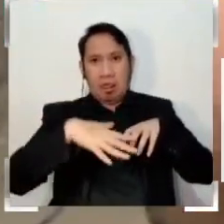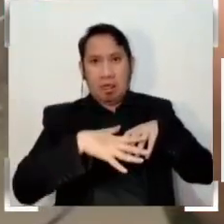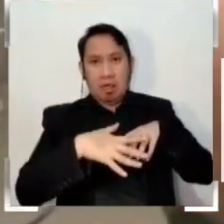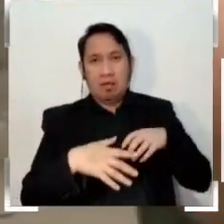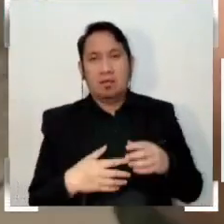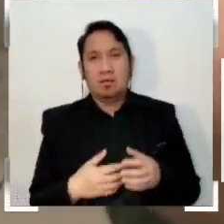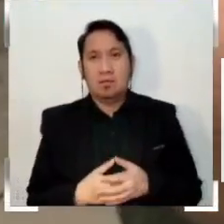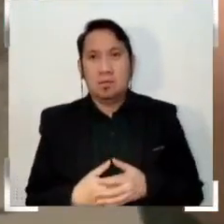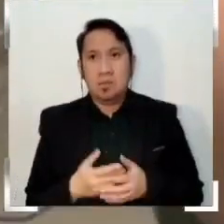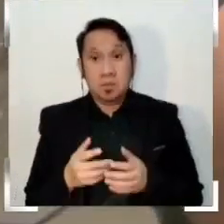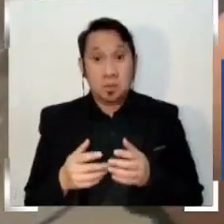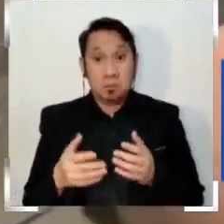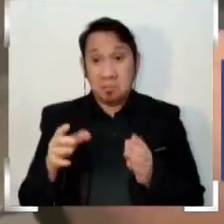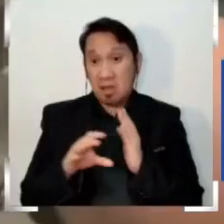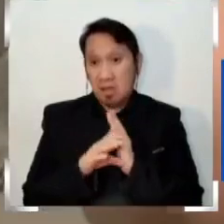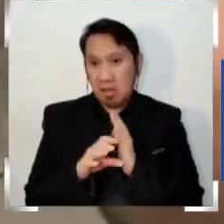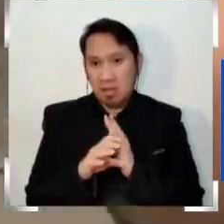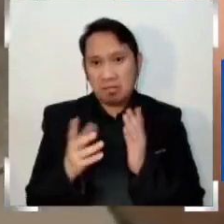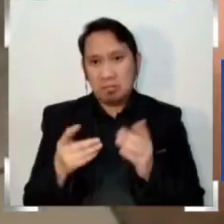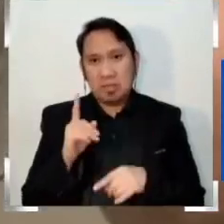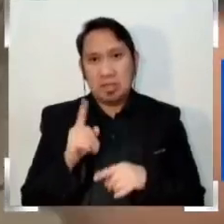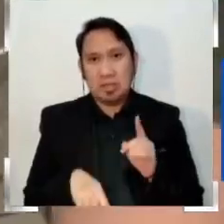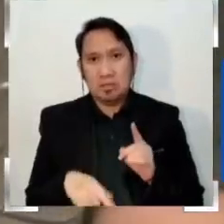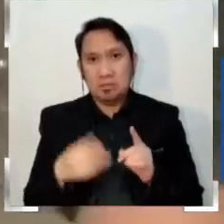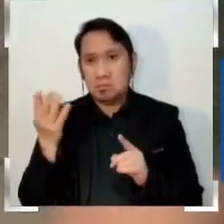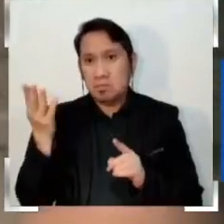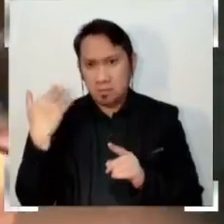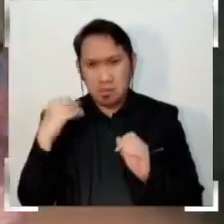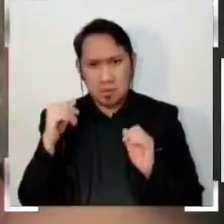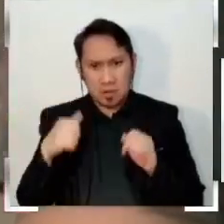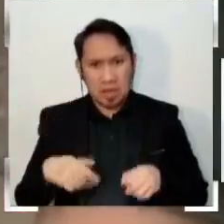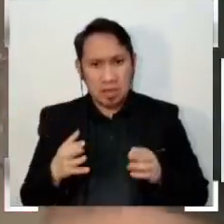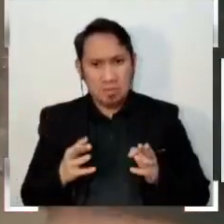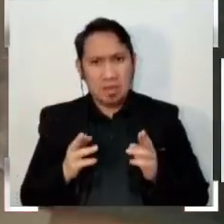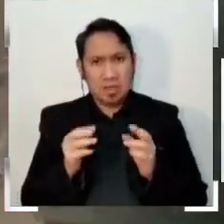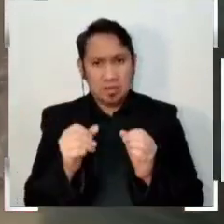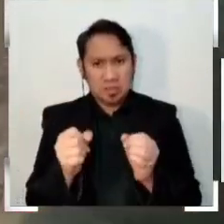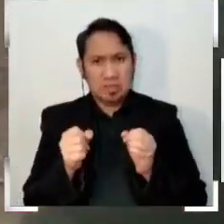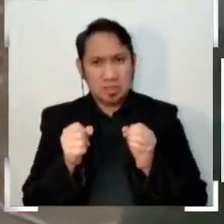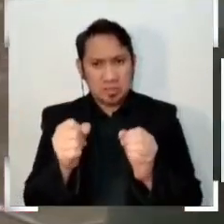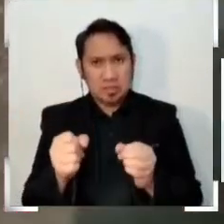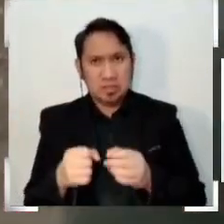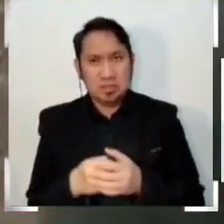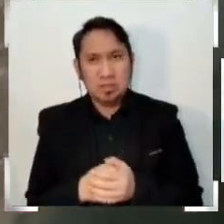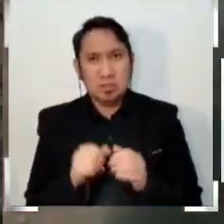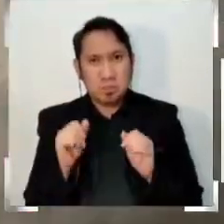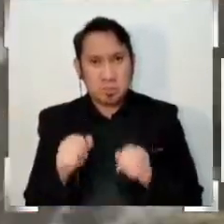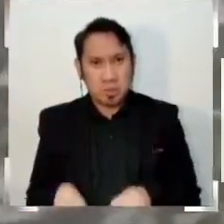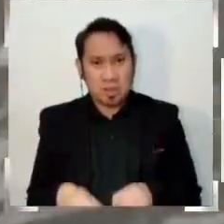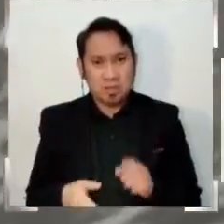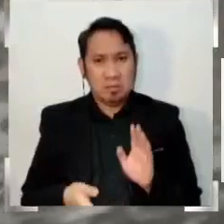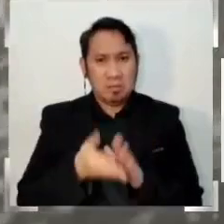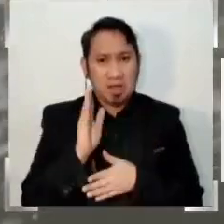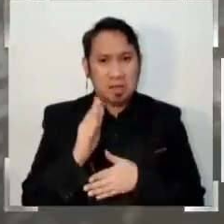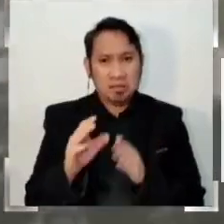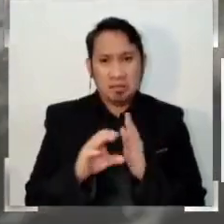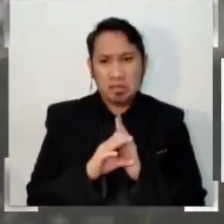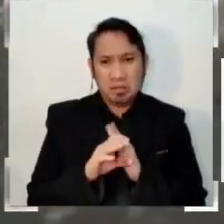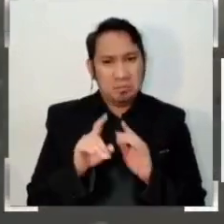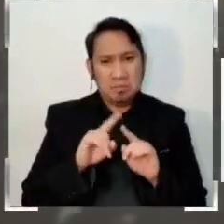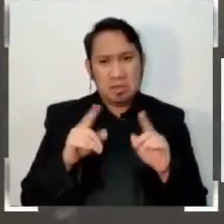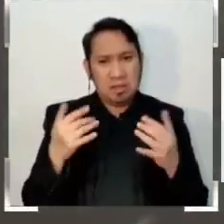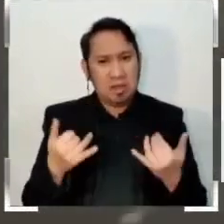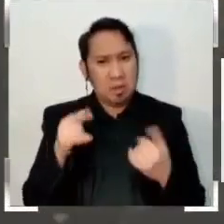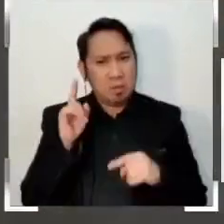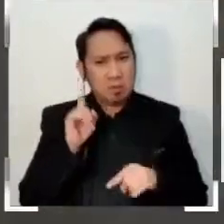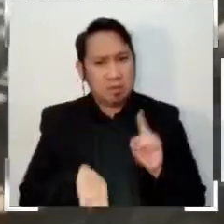may daanan pa yan eh, yung gilid ng rest house na yan. Pwede pang sasakyan, wala na nga po eh. Mag-iinspeksyon naman